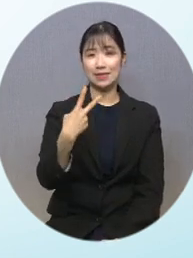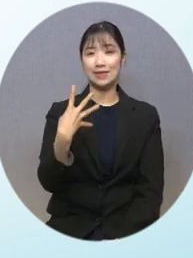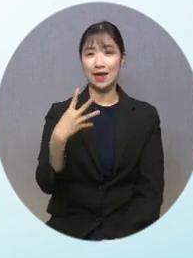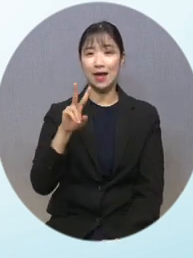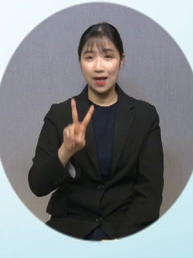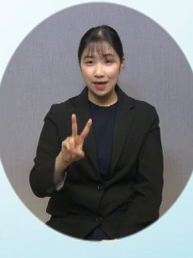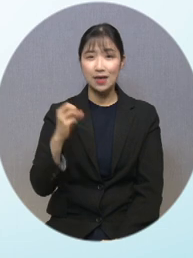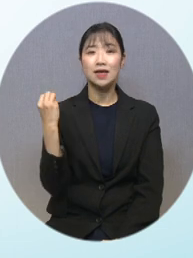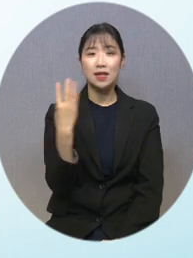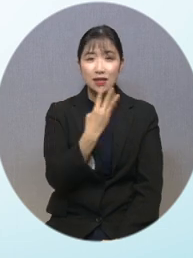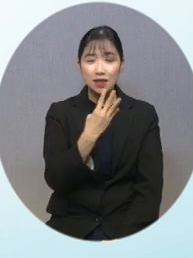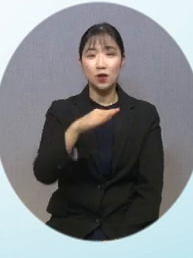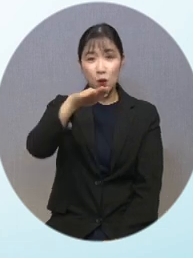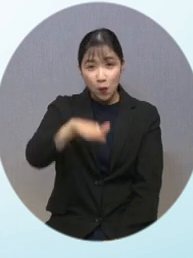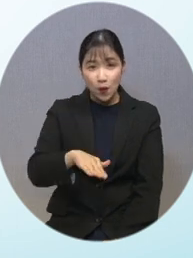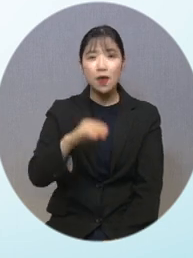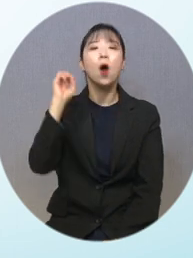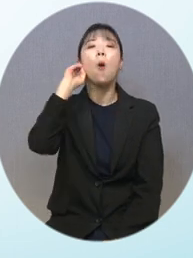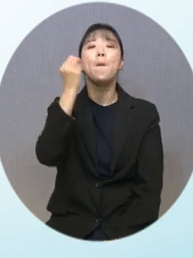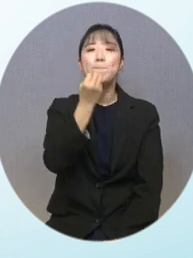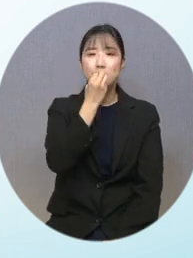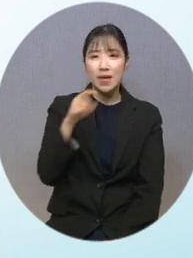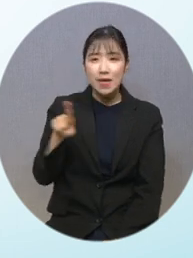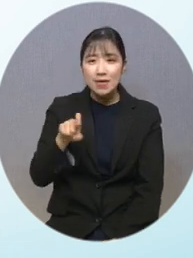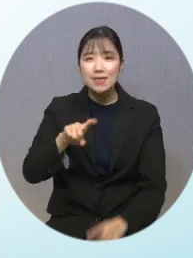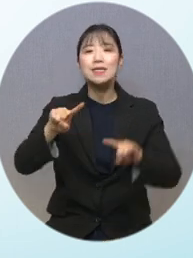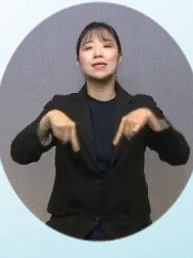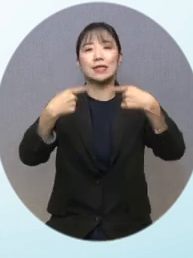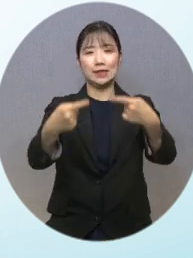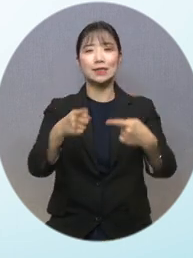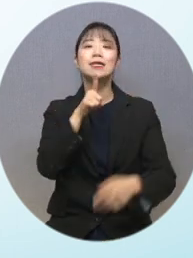070-7733-7242 또는 하단의 홈페이지로 참여하면